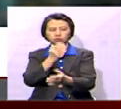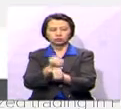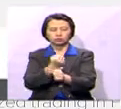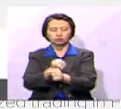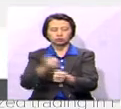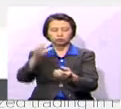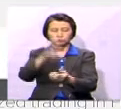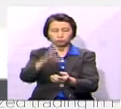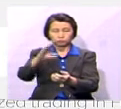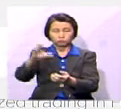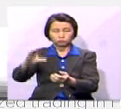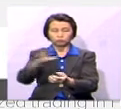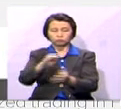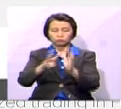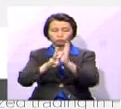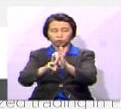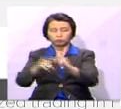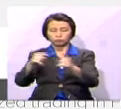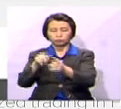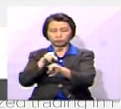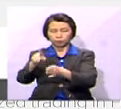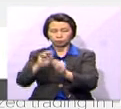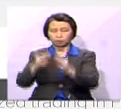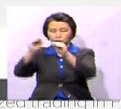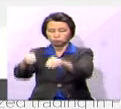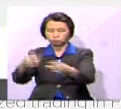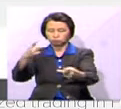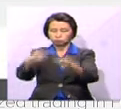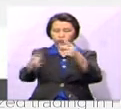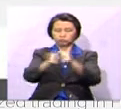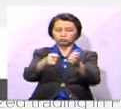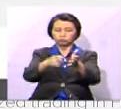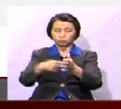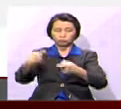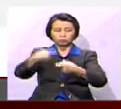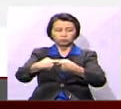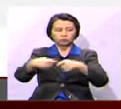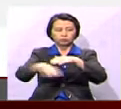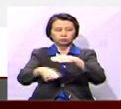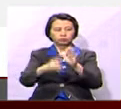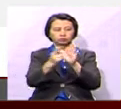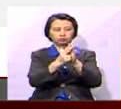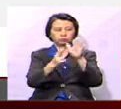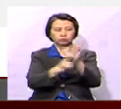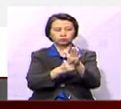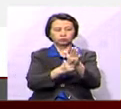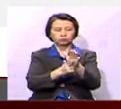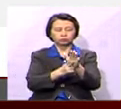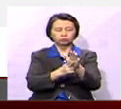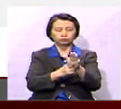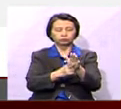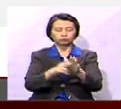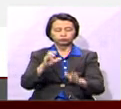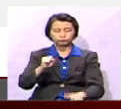CopyCash Foundation dan wakilnya kepada bakal pelabur bercanggah dengan keperluan berkaitan di bawah Undang-Undang Security.